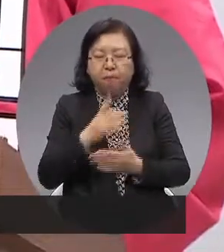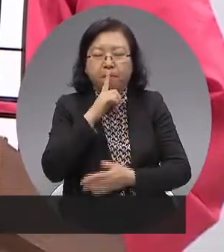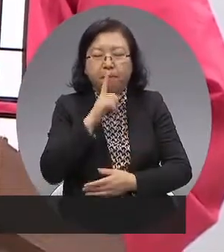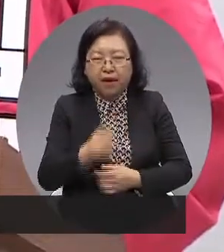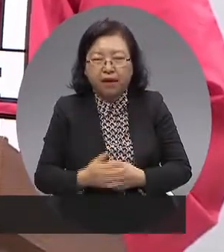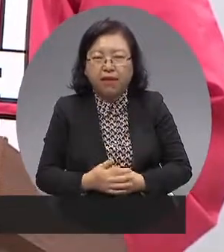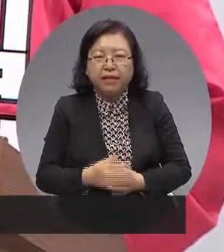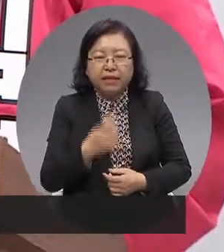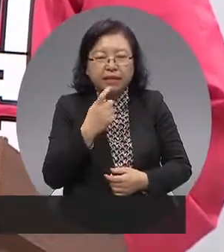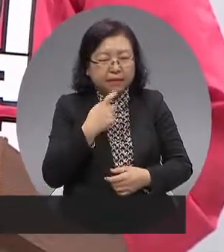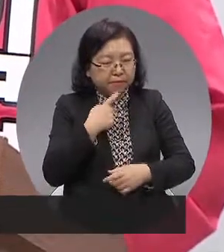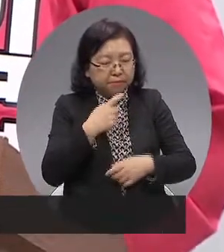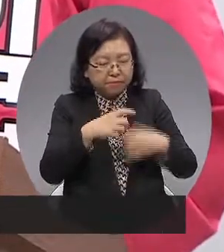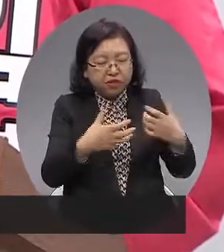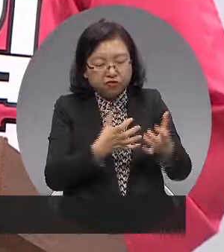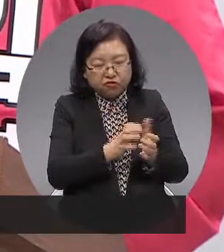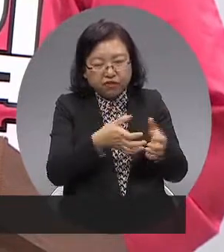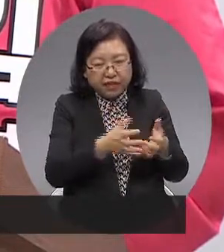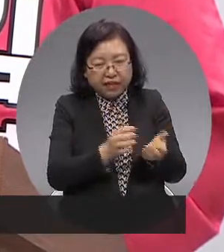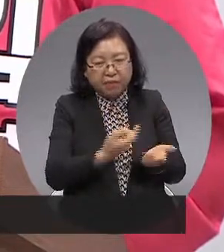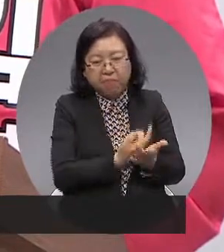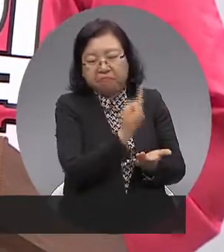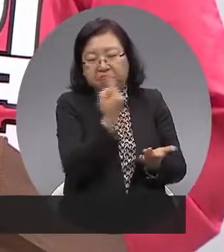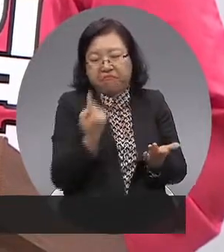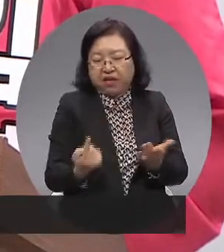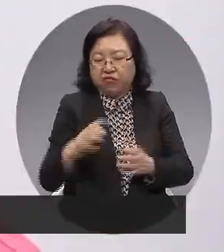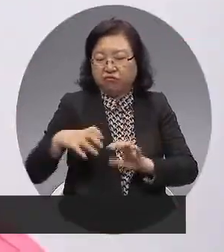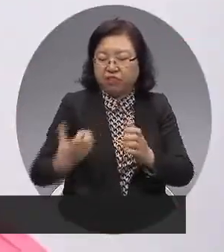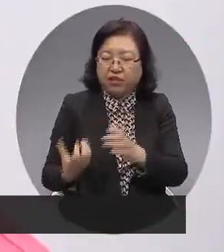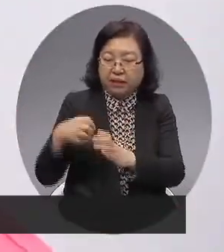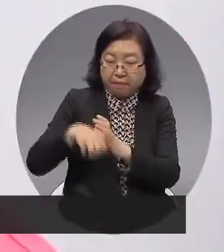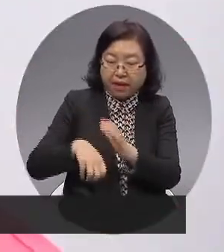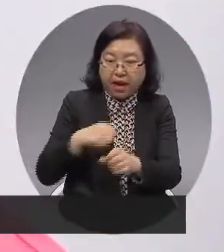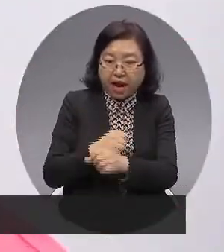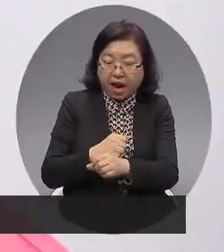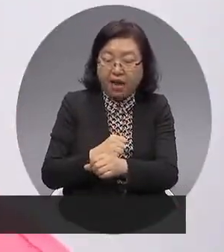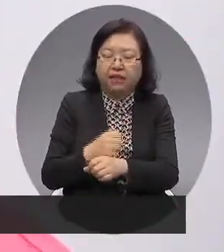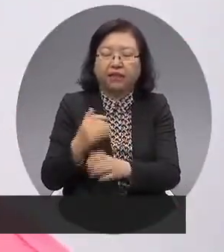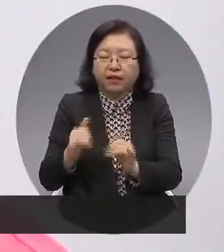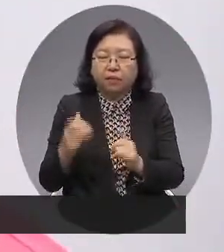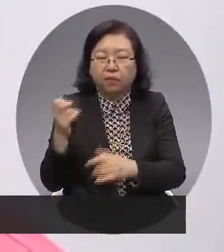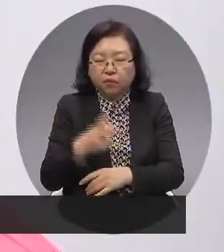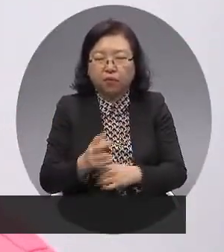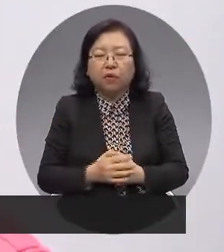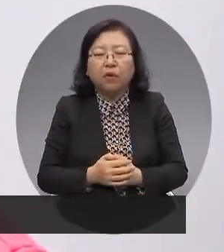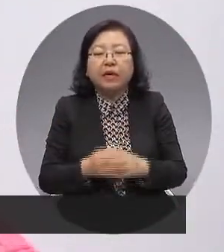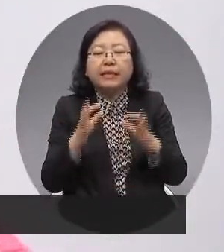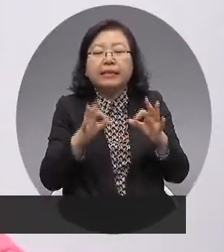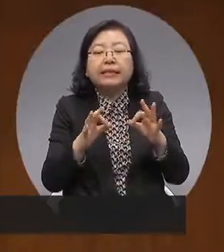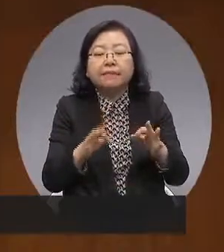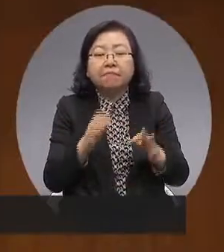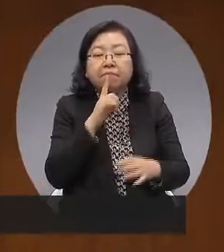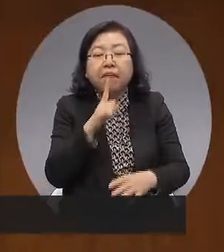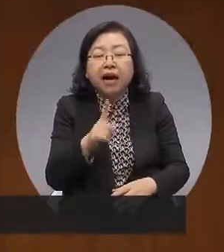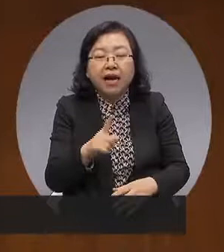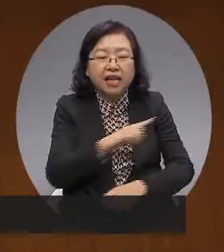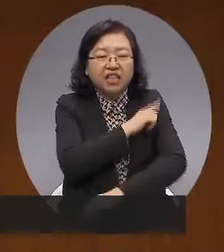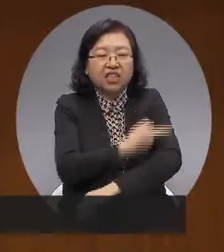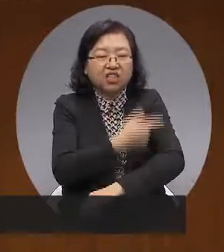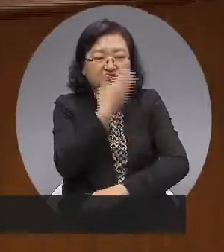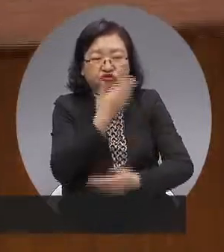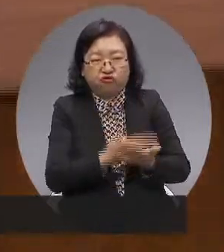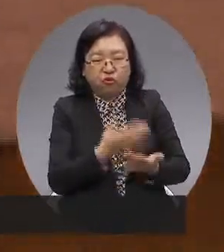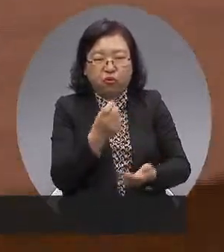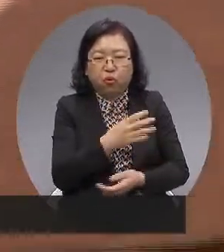민주당에서 탈당해 국민의힘에 합류한 정치적 행보는 부담. 김 전 장관은 능력이 중요하다며 오 전